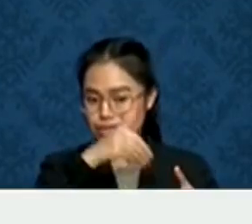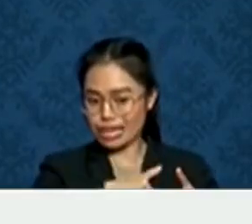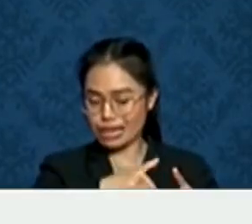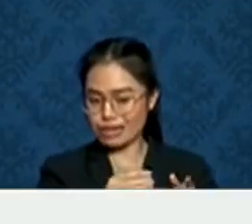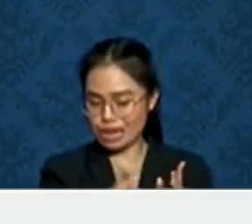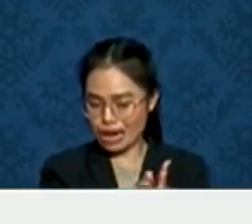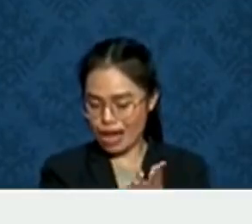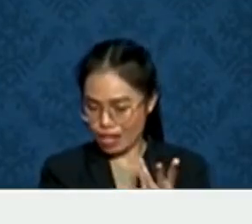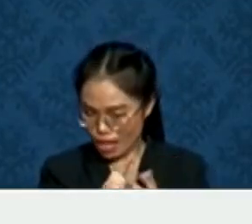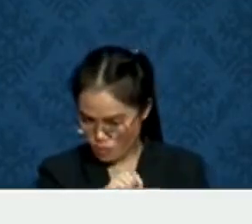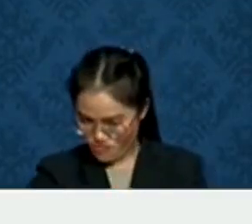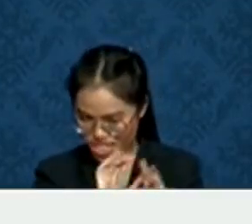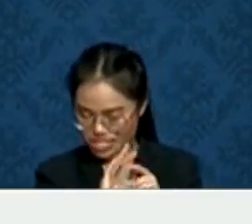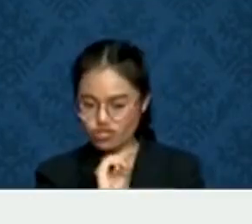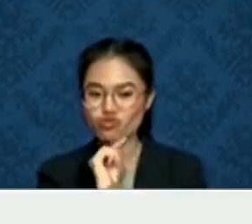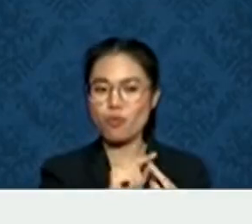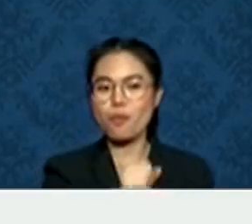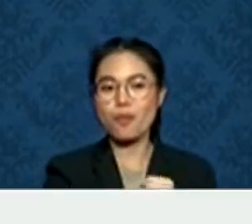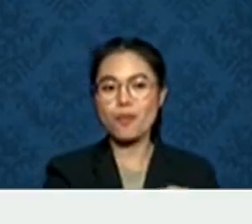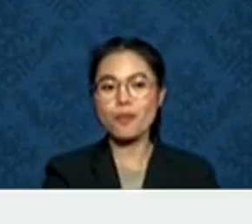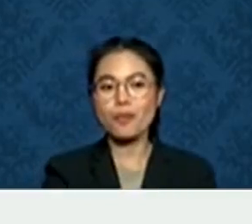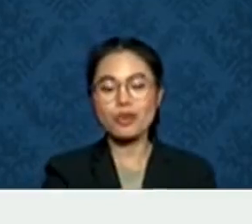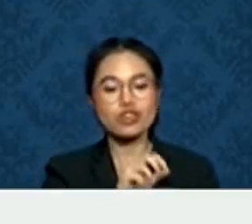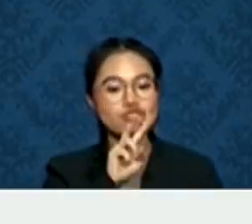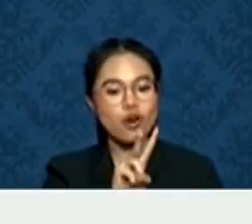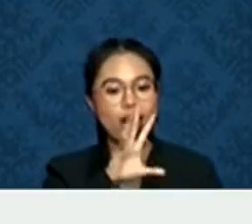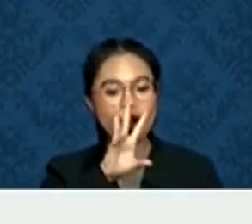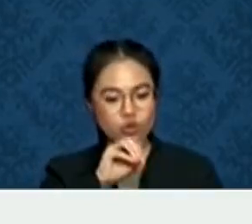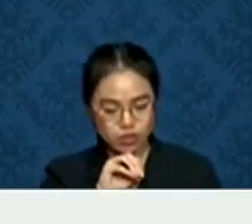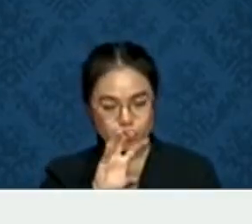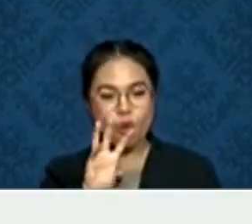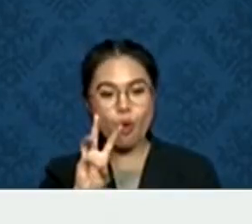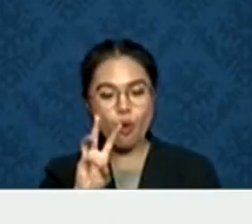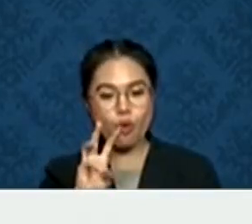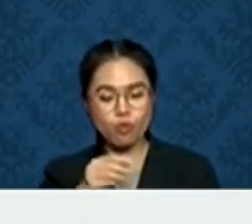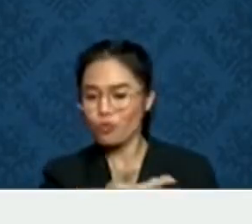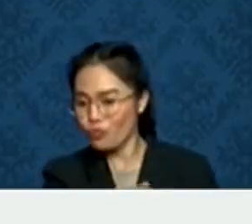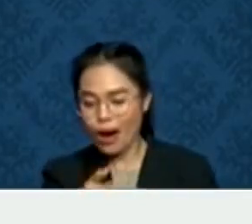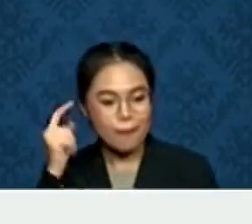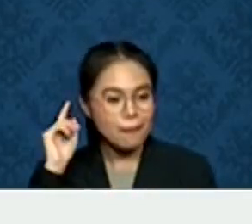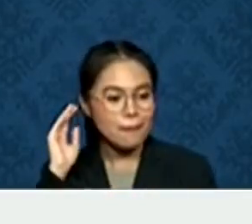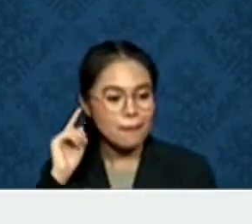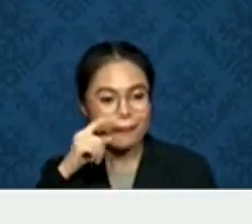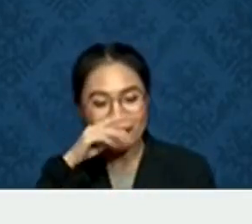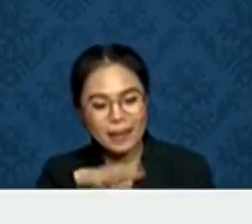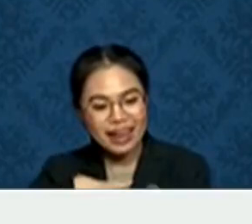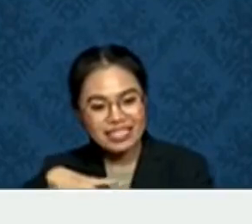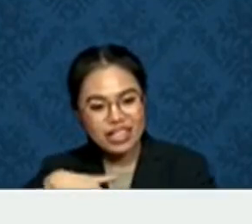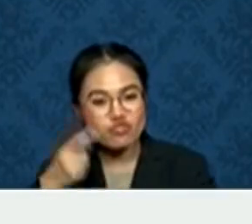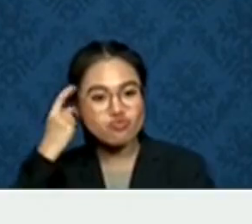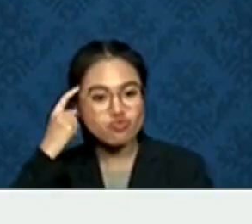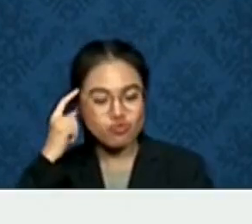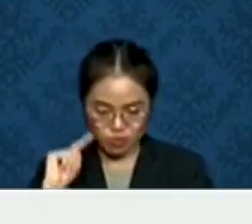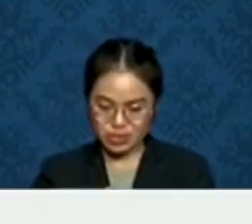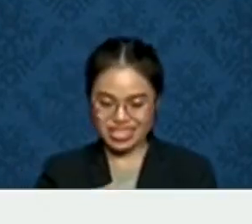ชัดเจนเช่นการเลือกตั้งในปี2566ที่ผ่านมาทุกคนรู้หมดว่าอย่างไรก็ตามภายในปีนั้นๆเนี่ยจะ